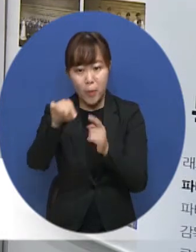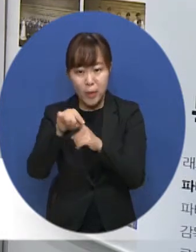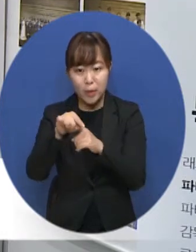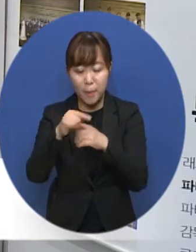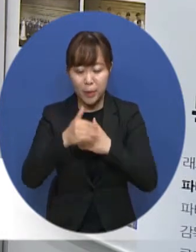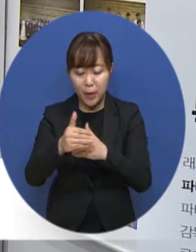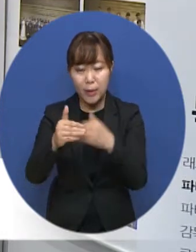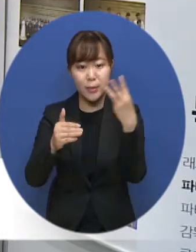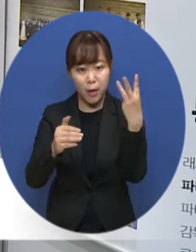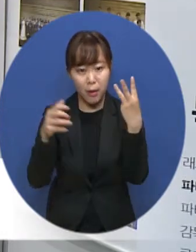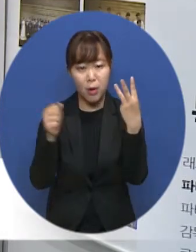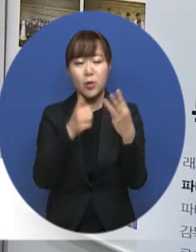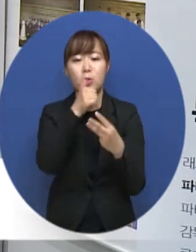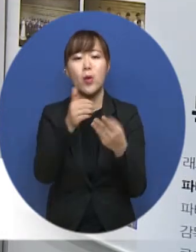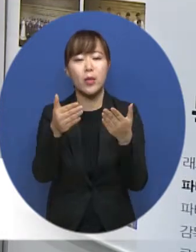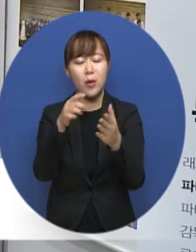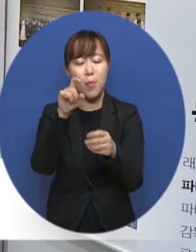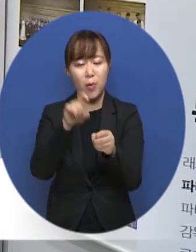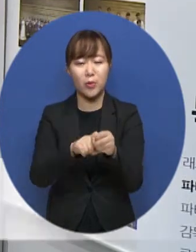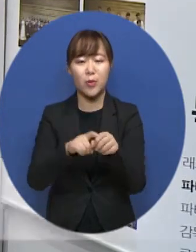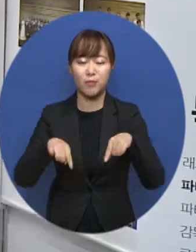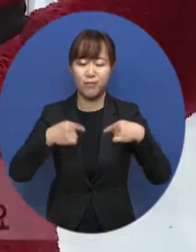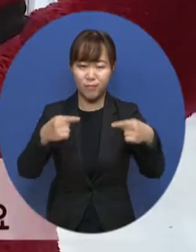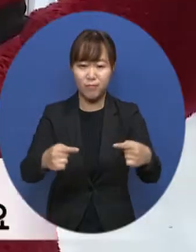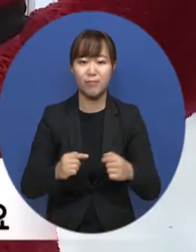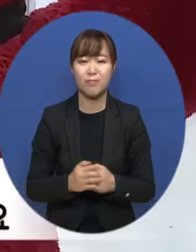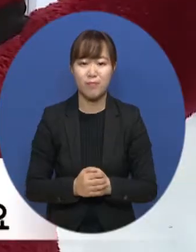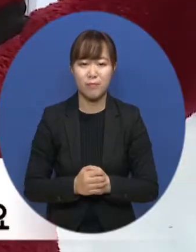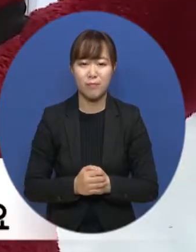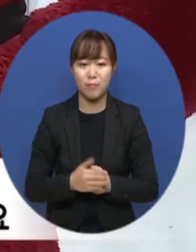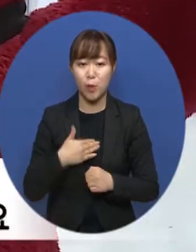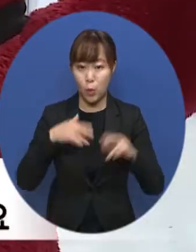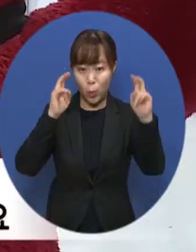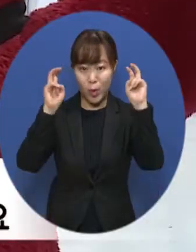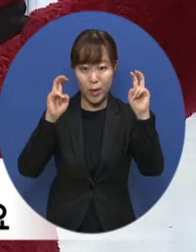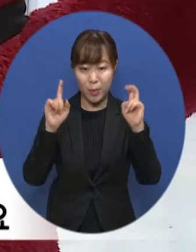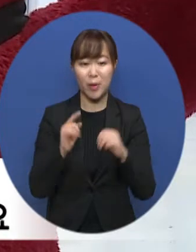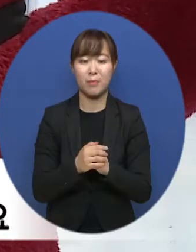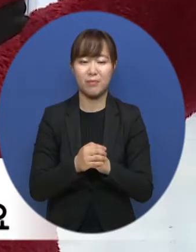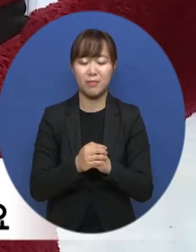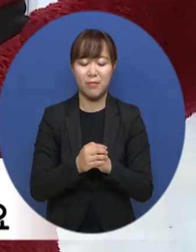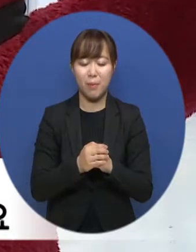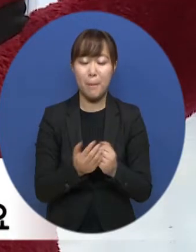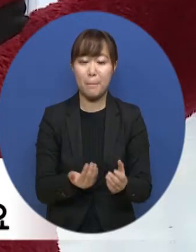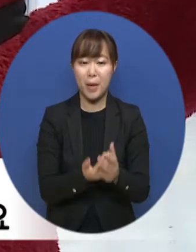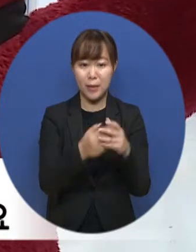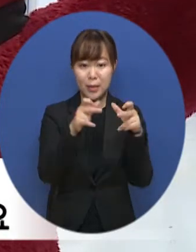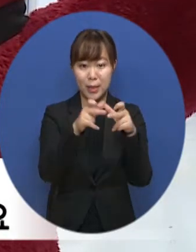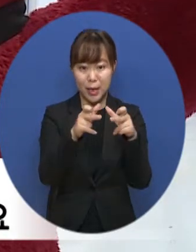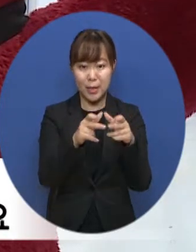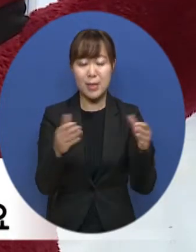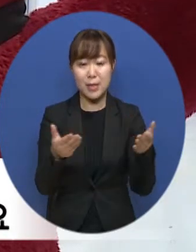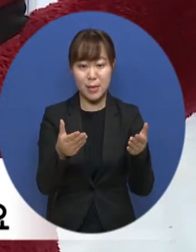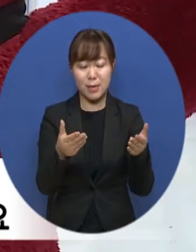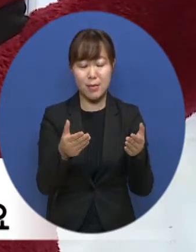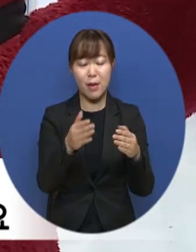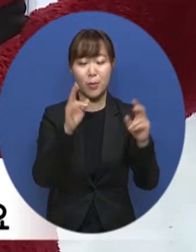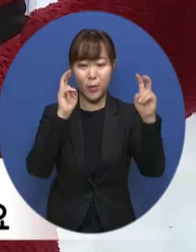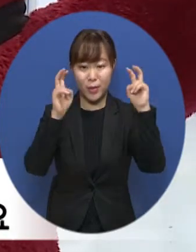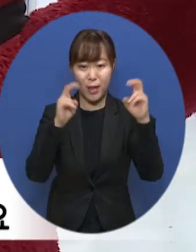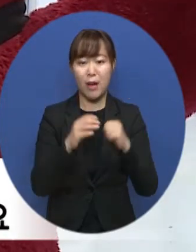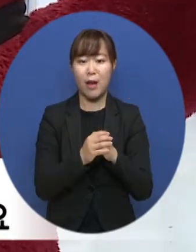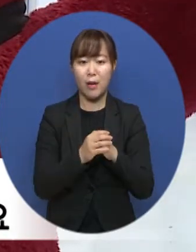3단계로 해서 소개도 싶어 3위 자리에 나왔습니다 일산 1 발달장애 인 이라는 회사입니다 8